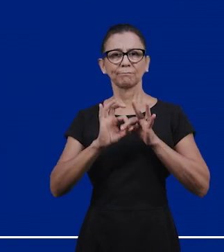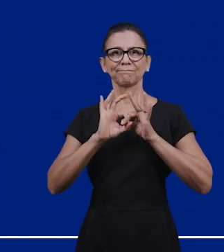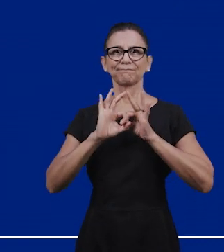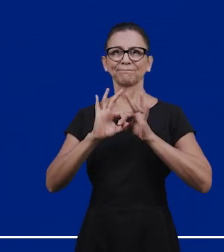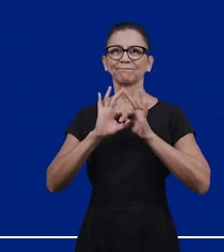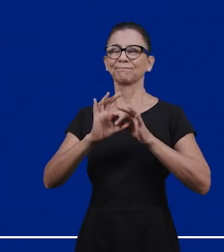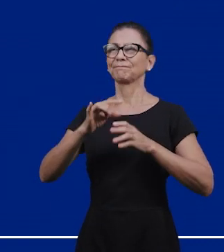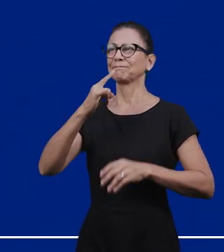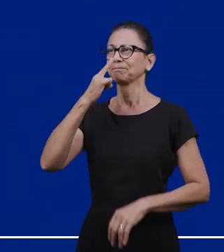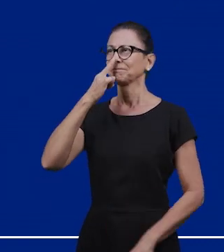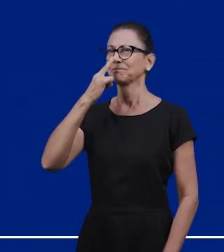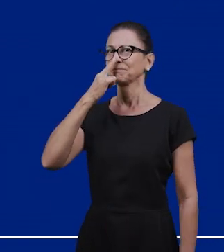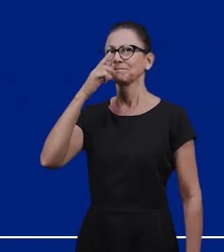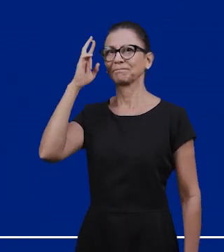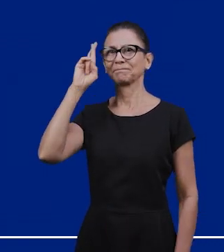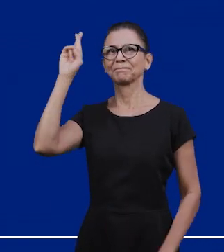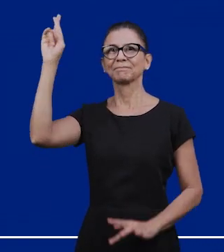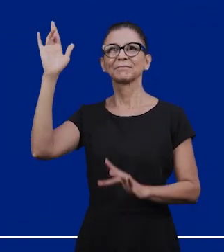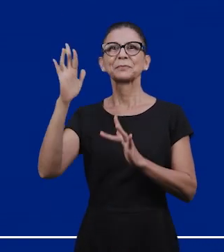communion